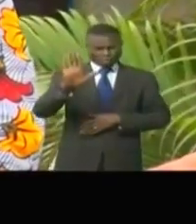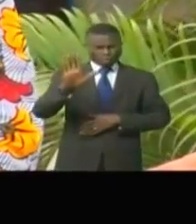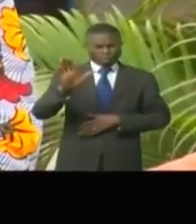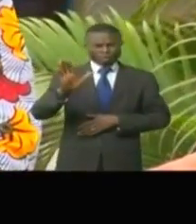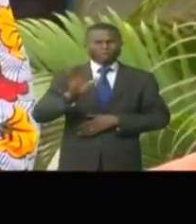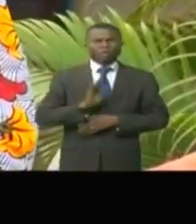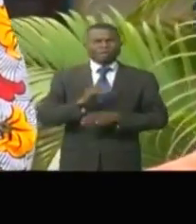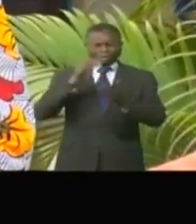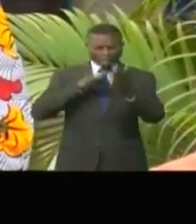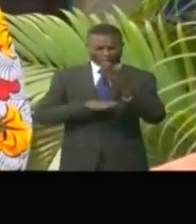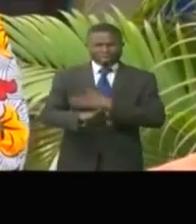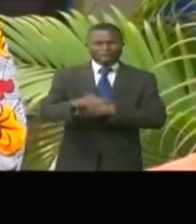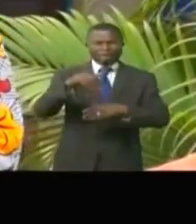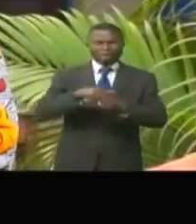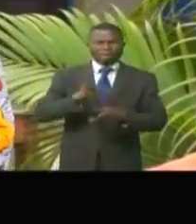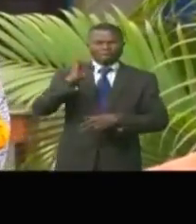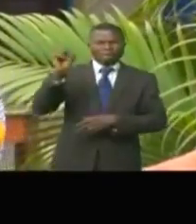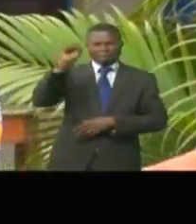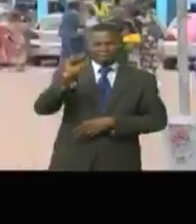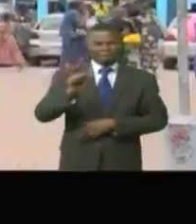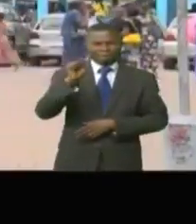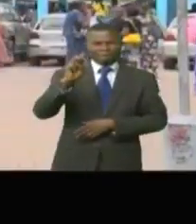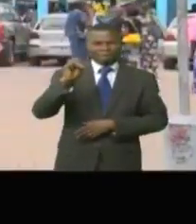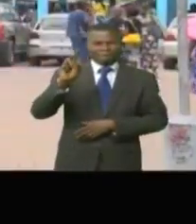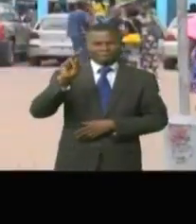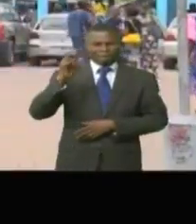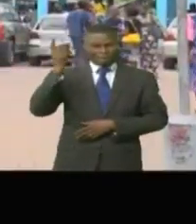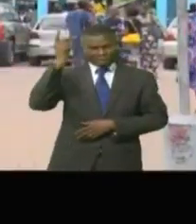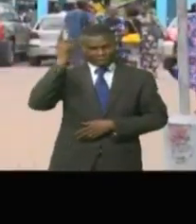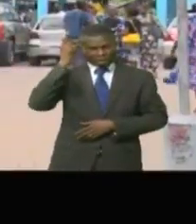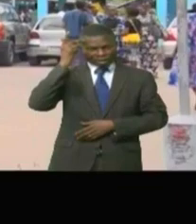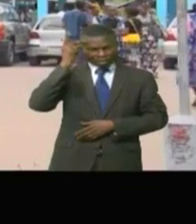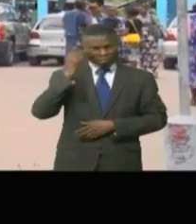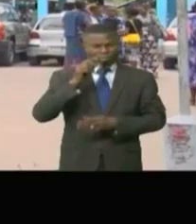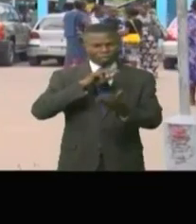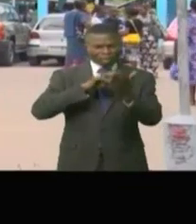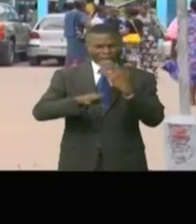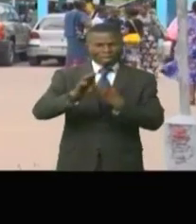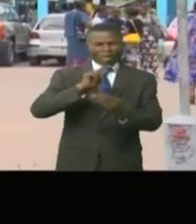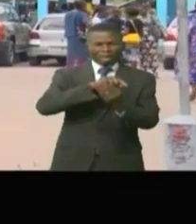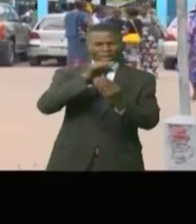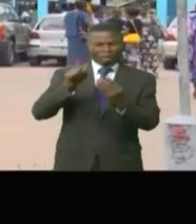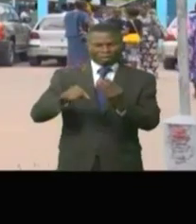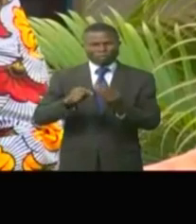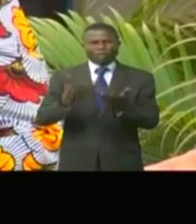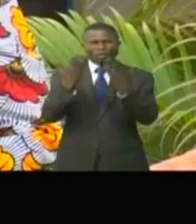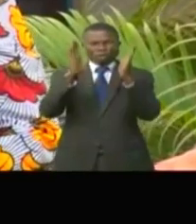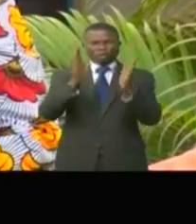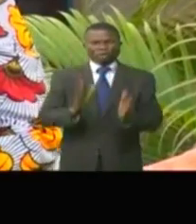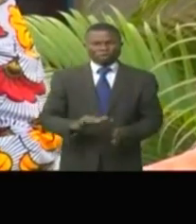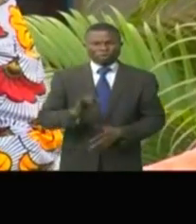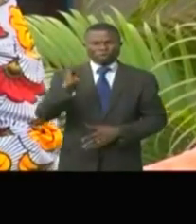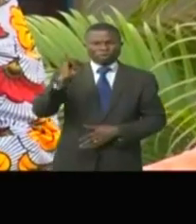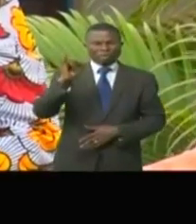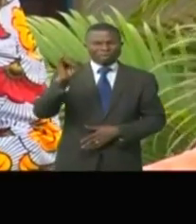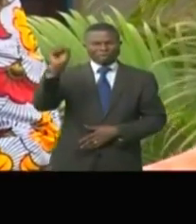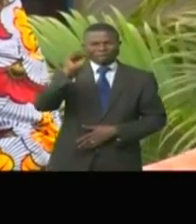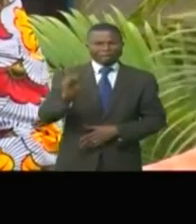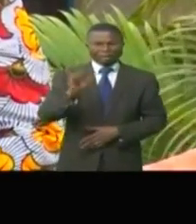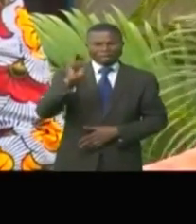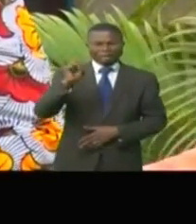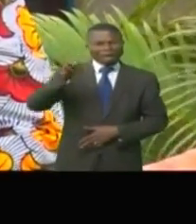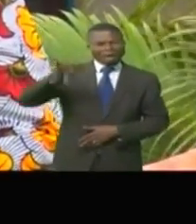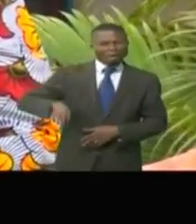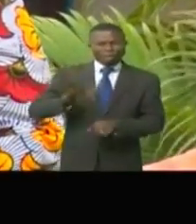leur inscription à l'ISAM Kinshasa et qu'ils soient comptés parmi les étudiants de l'ISAM. Les avantages sont